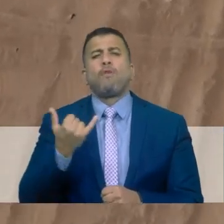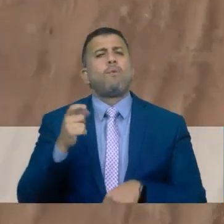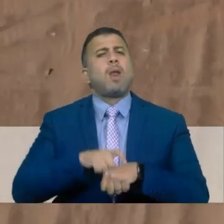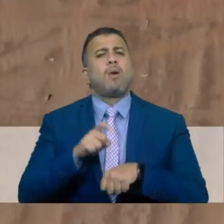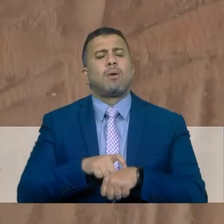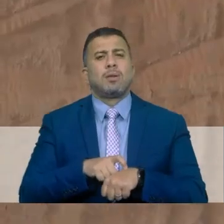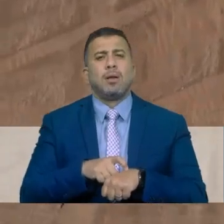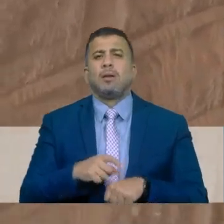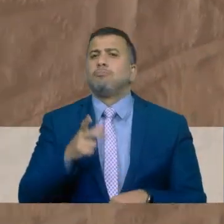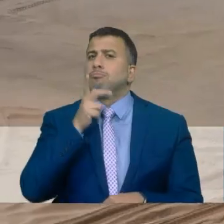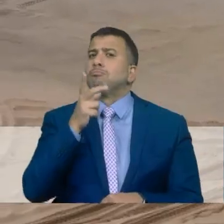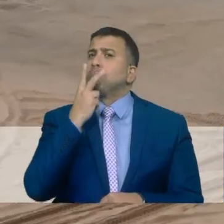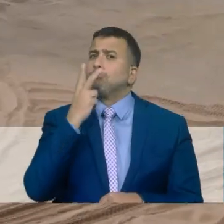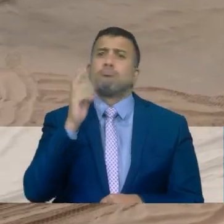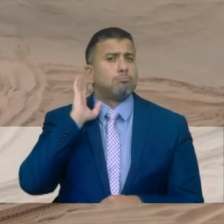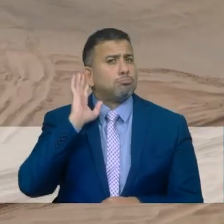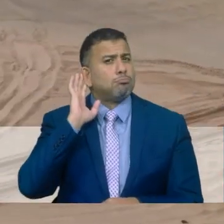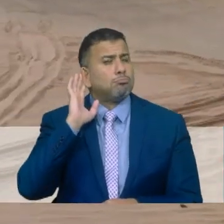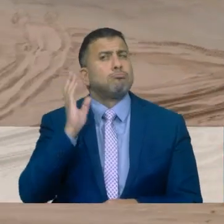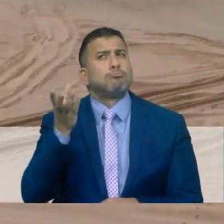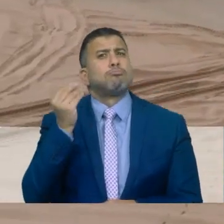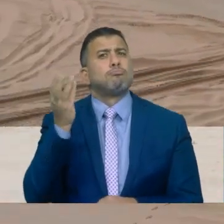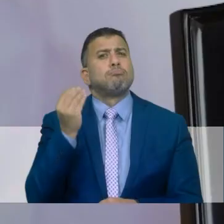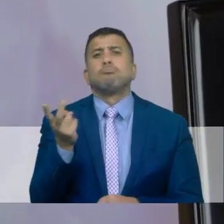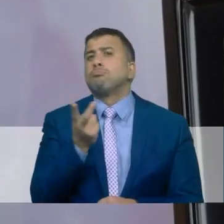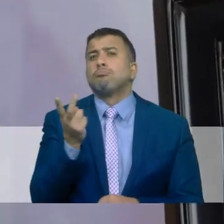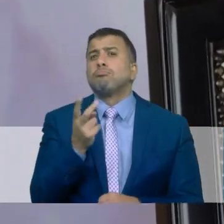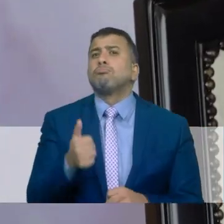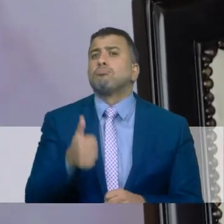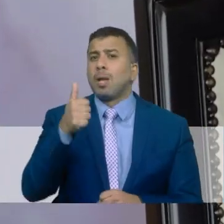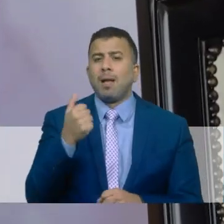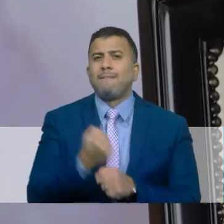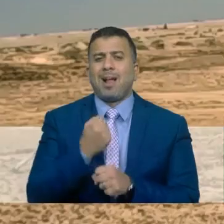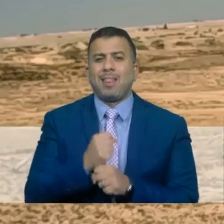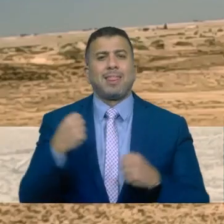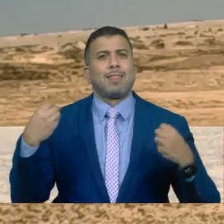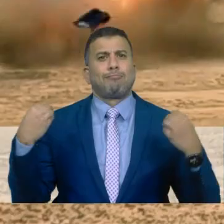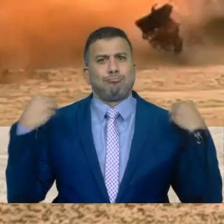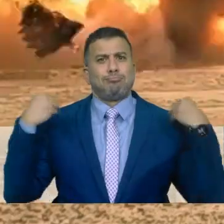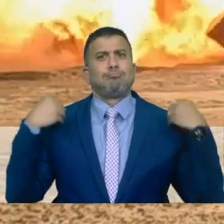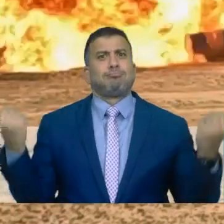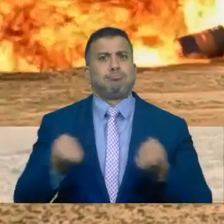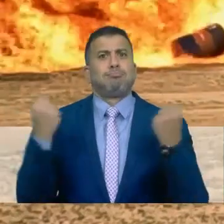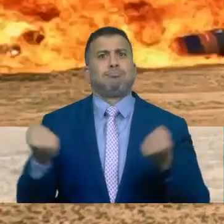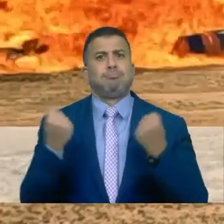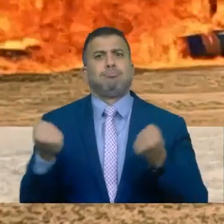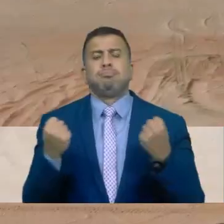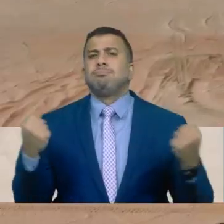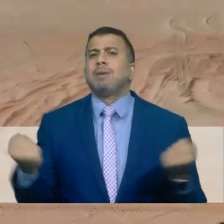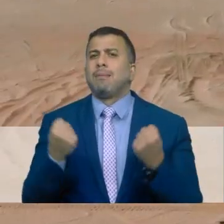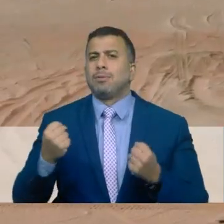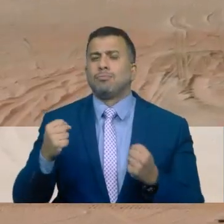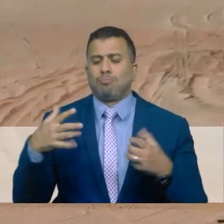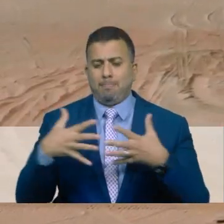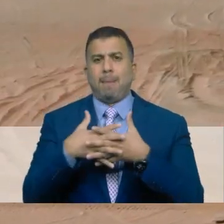الظروف والاوقات والسمع عاصموهما الى ايجاز حول فعاليات التمرين الذي يشمل العديد من